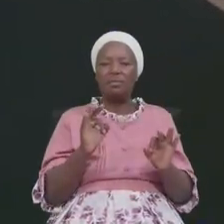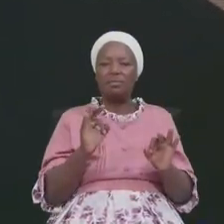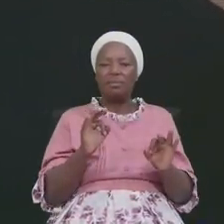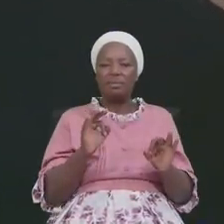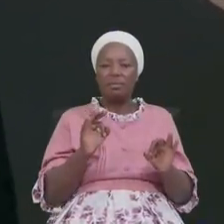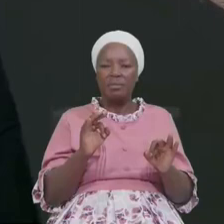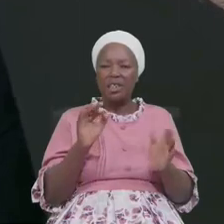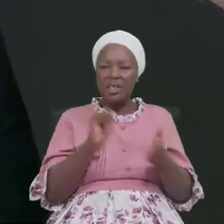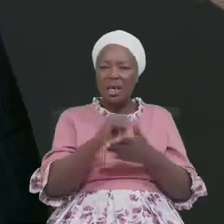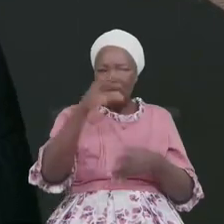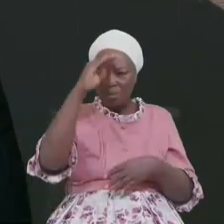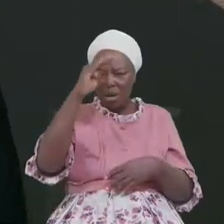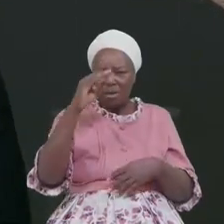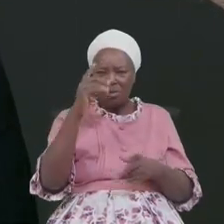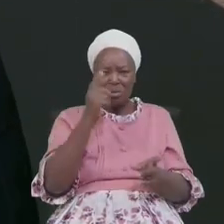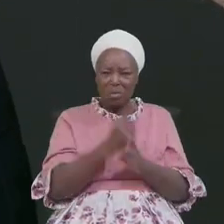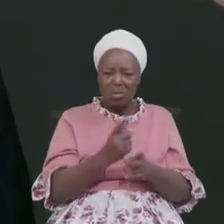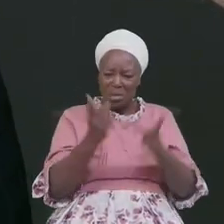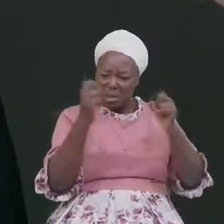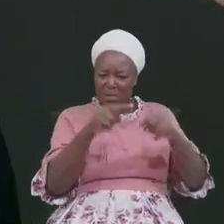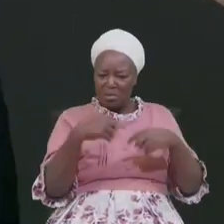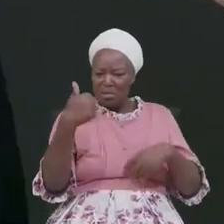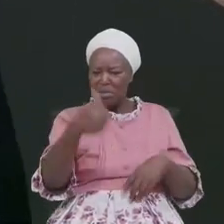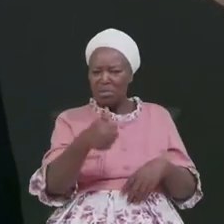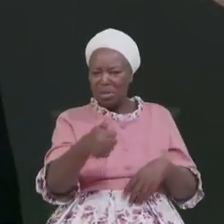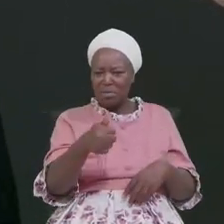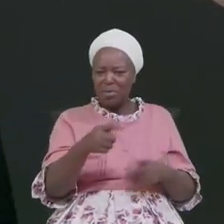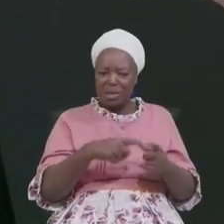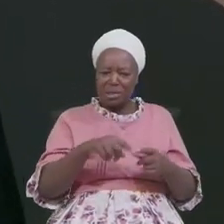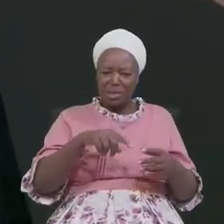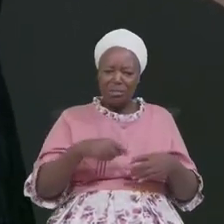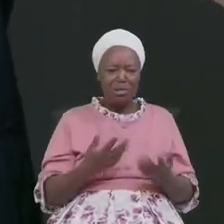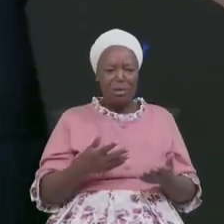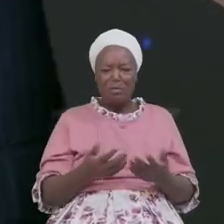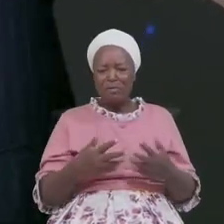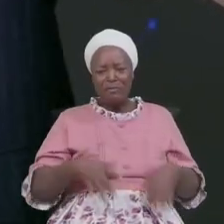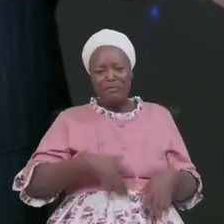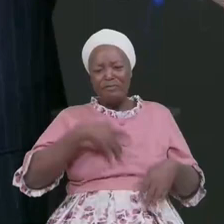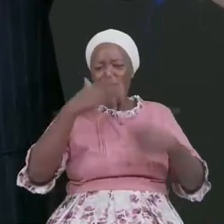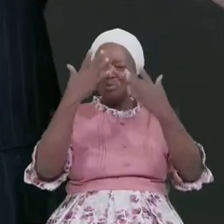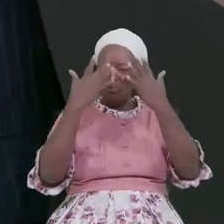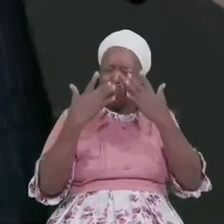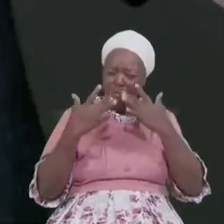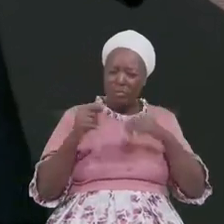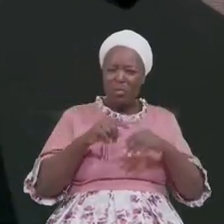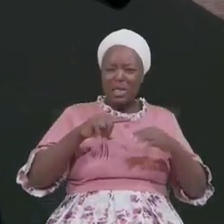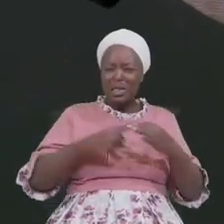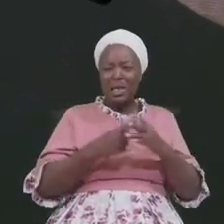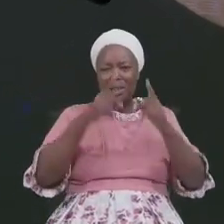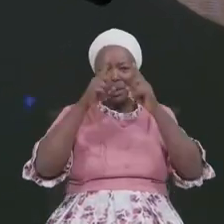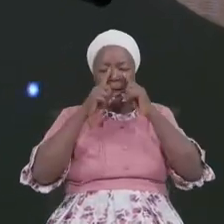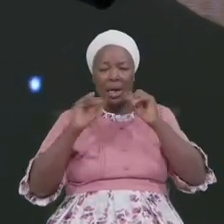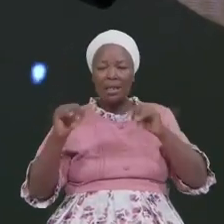Cet homme s'est rendu compte. Il a été brisé. Il a pleuré, déversé son cœur. Ce chant